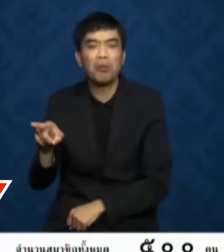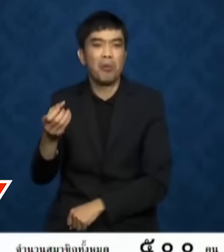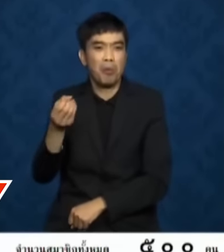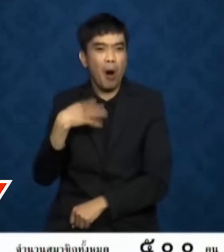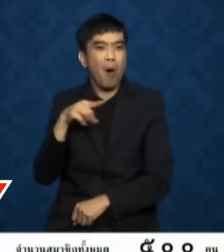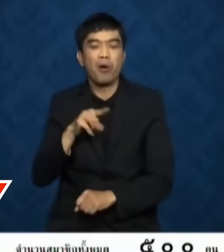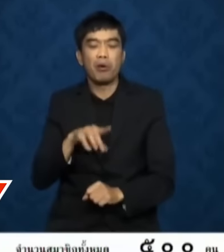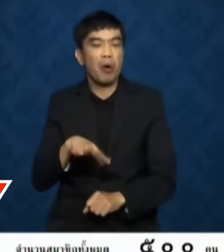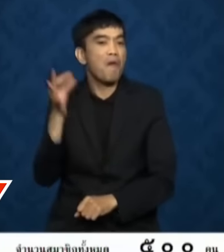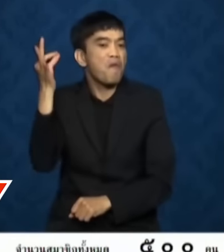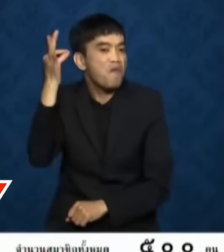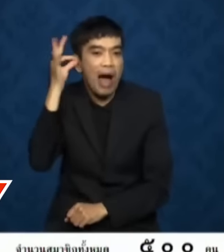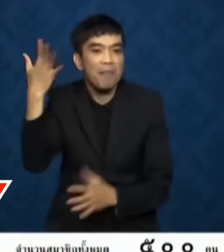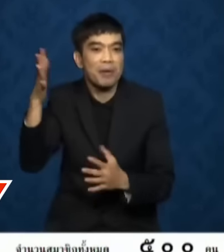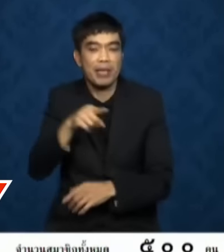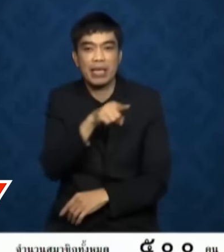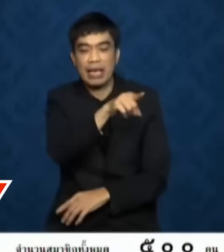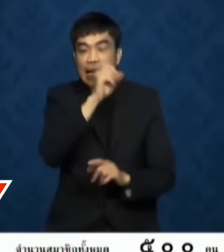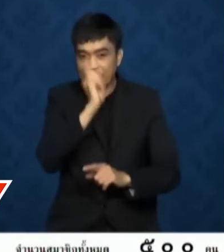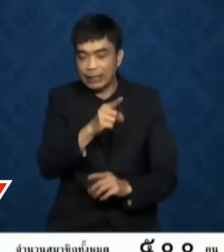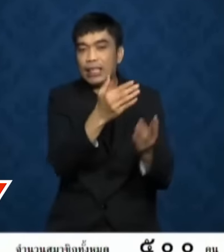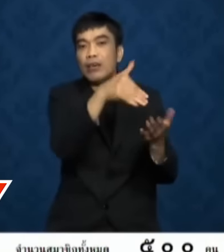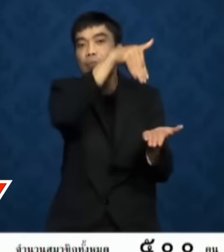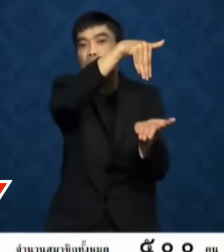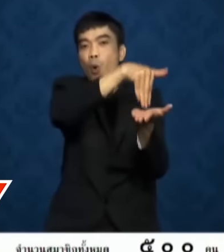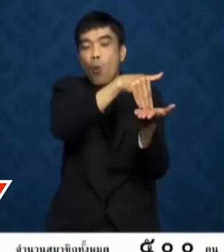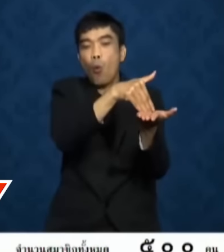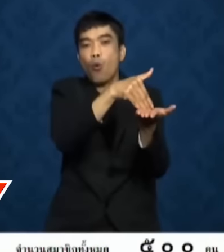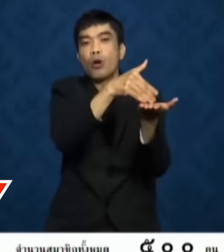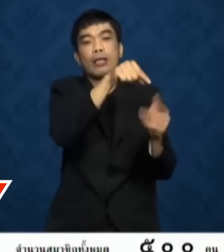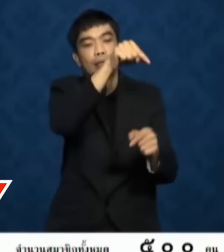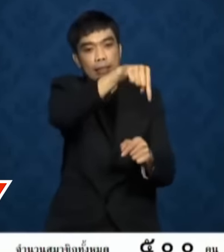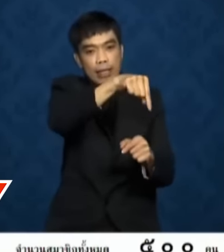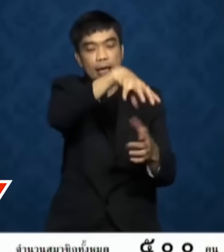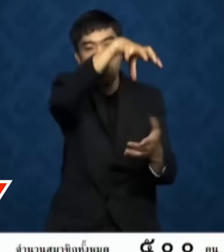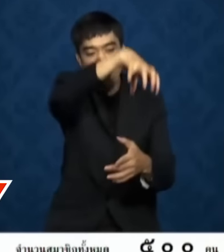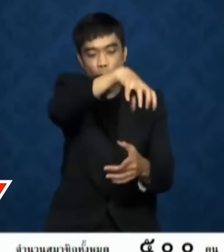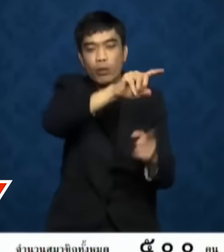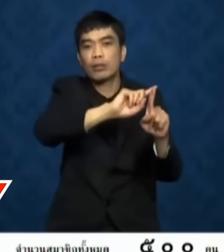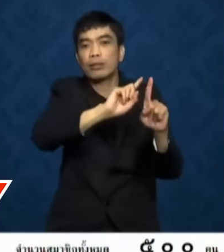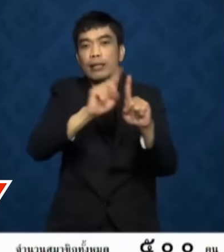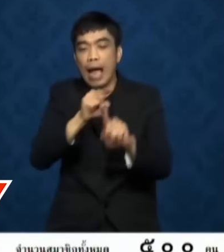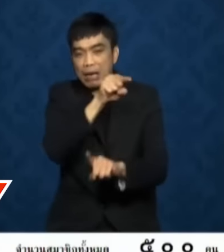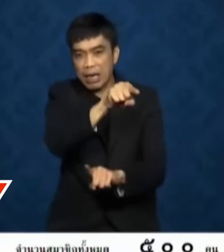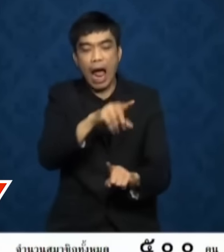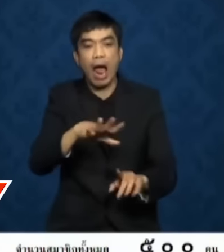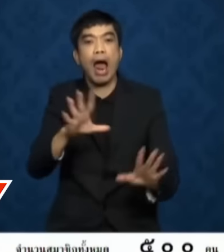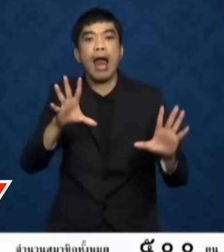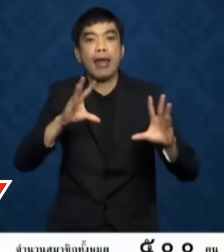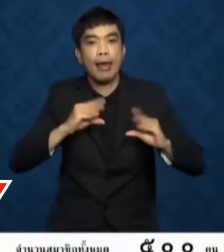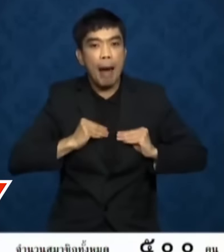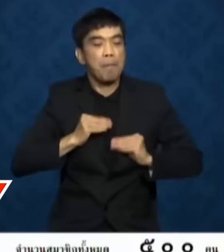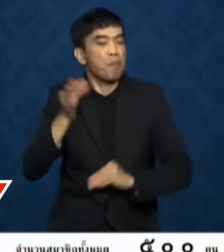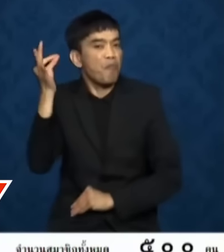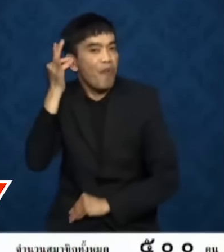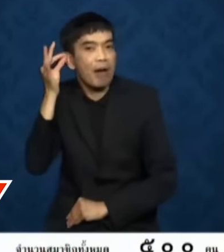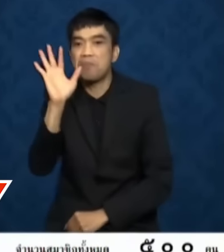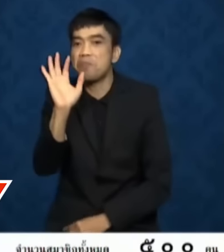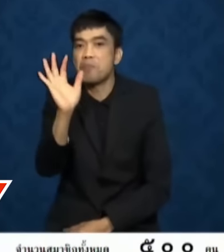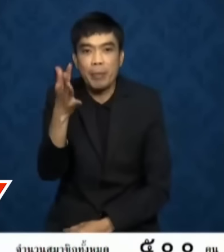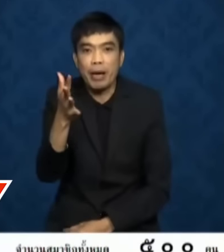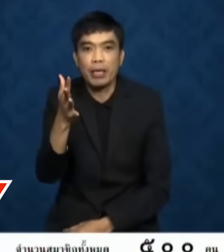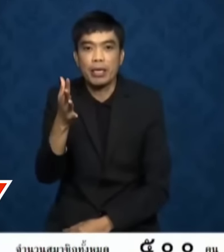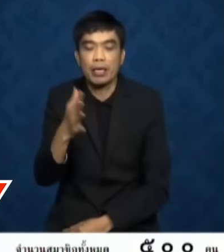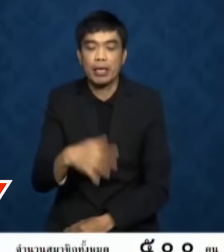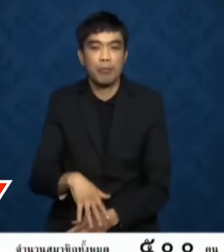านี้ไม่เคยรับฟังจริงๆถึงความต้องการของพวกเขาไม่เคยตั้งใจจริงๆในการแก้ไขปัญหาของพวกเขาและก็ไม่เคยไว้ใจพวกเขาจริงๆใน